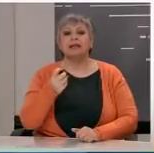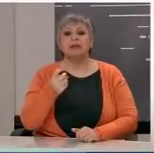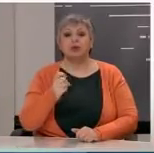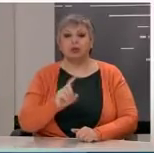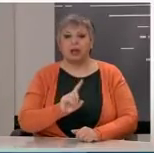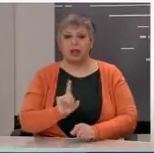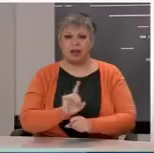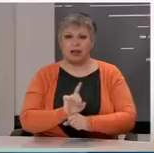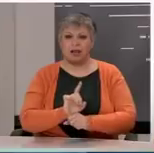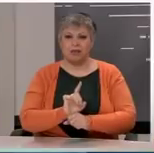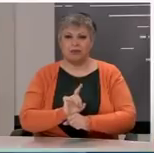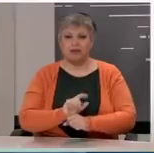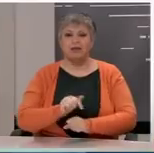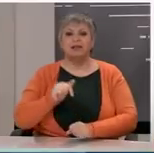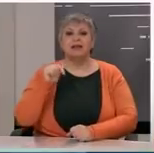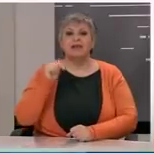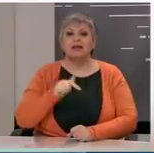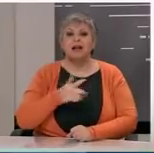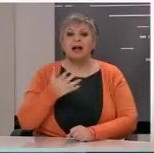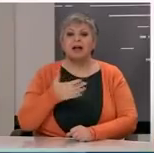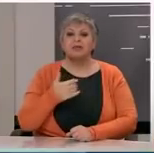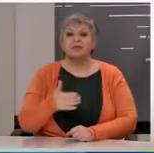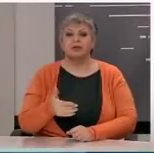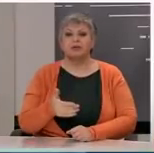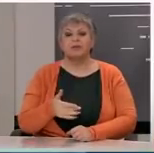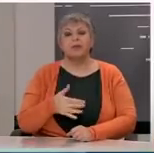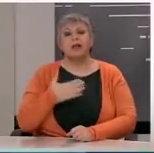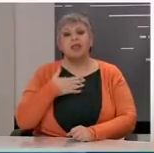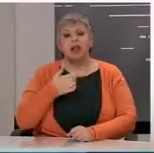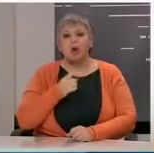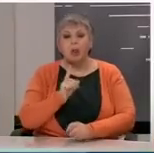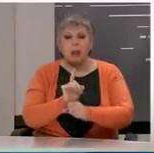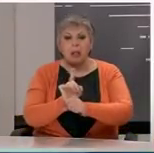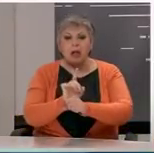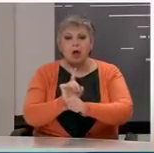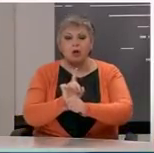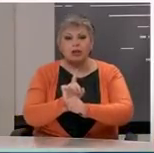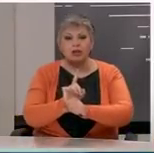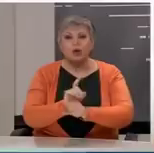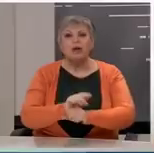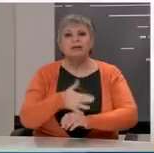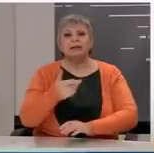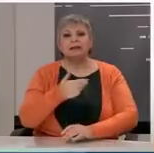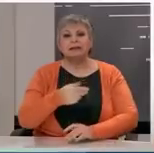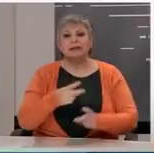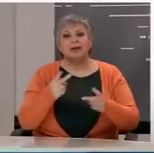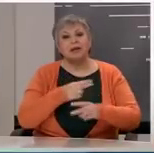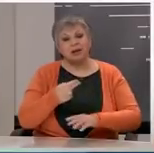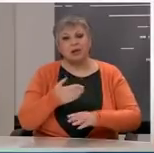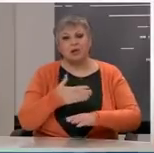μιλήσατε ήδη φτάσατε τα 25 λεπτά. Δεν είναι, απλώς προς ενημέρωσή σας. Να επισπεύδετε.